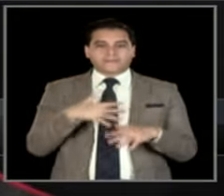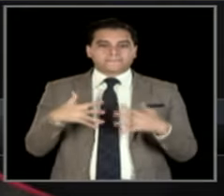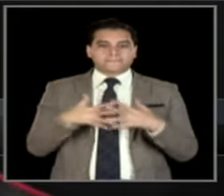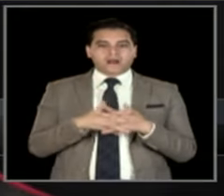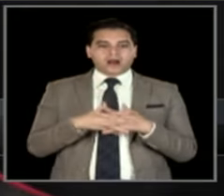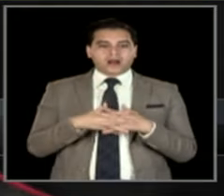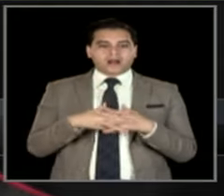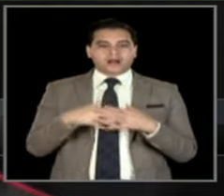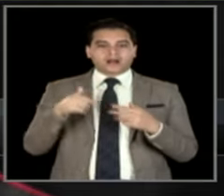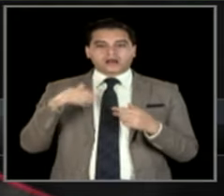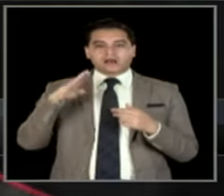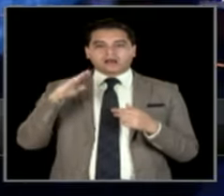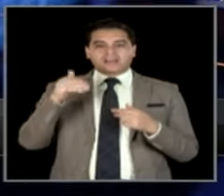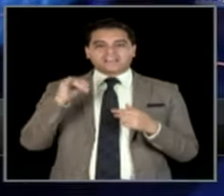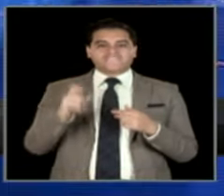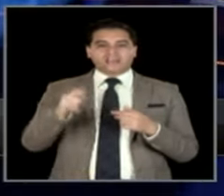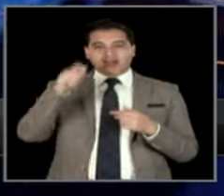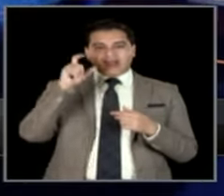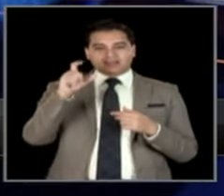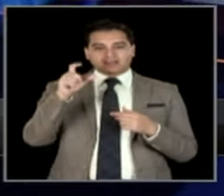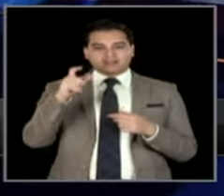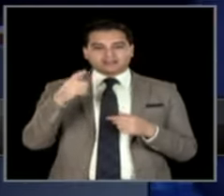يحترفها اللاعب الكرواتي إيفانو باليتش؟